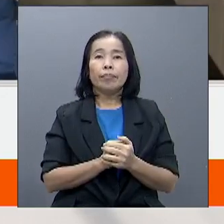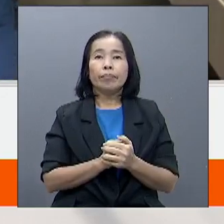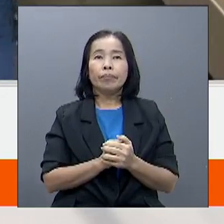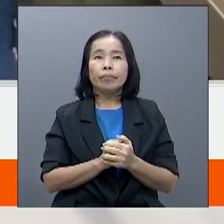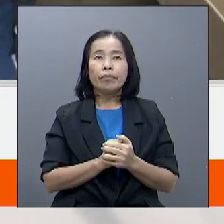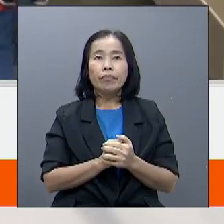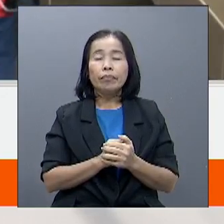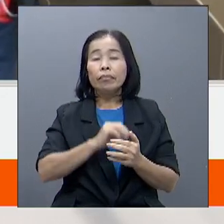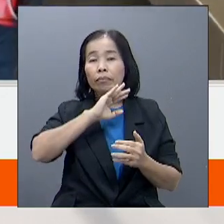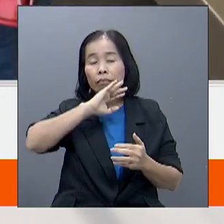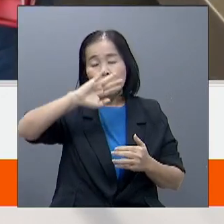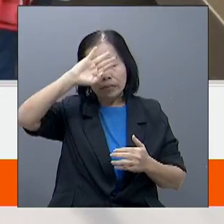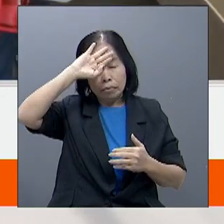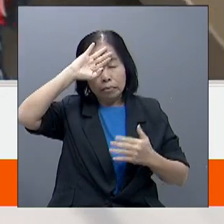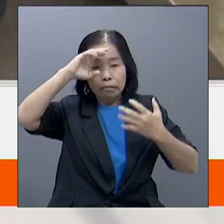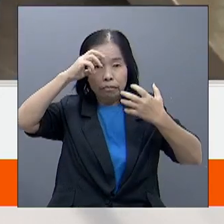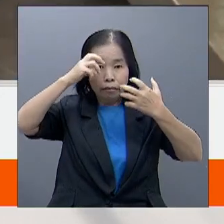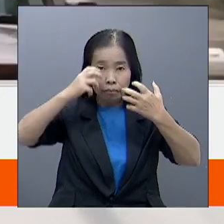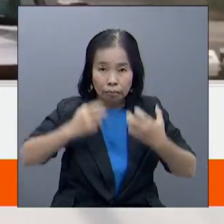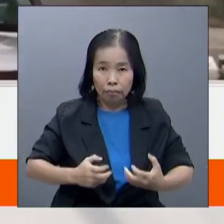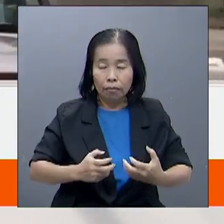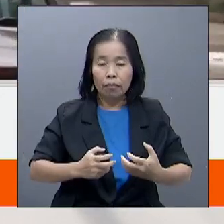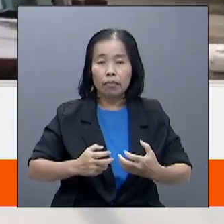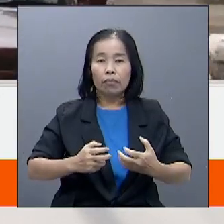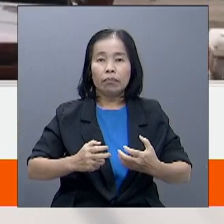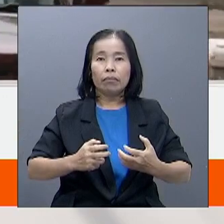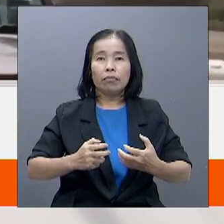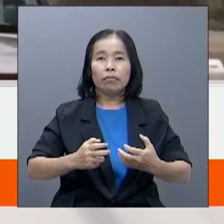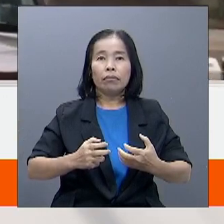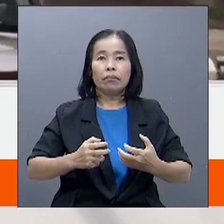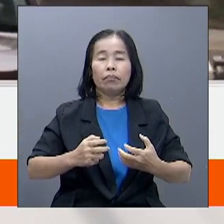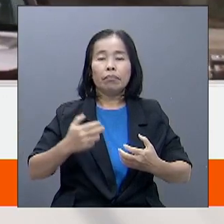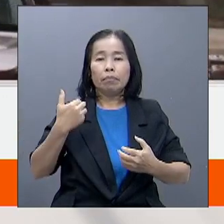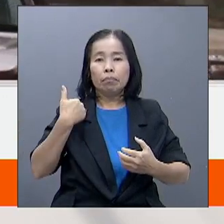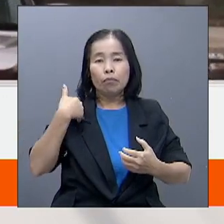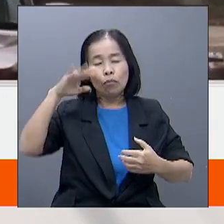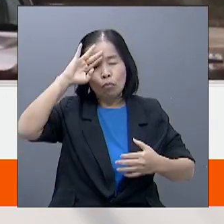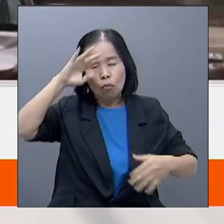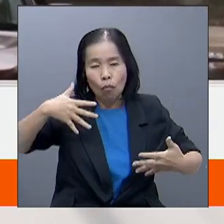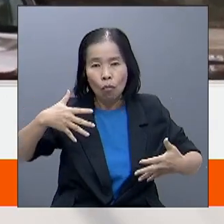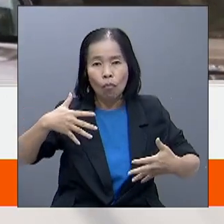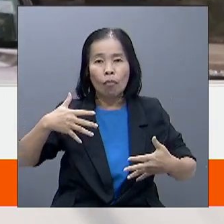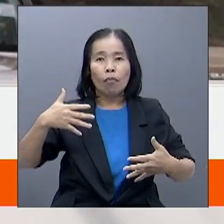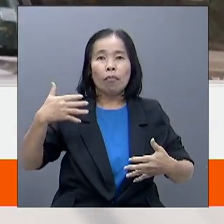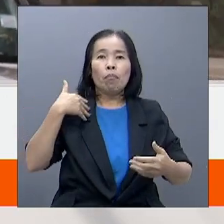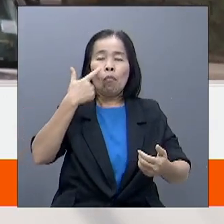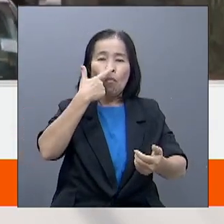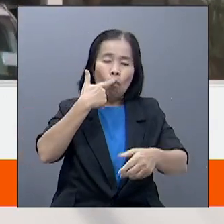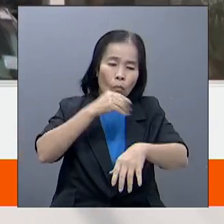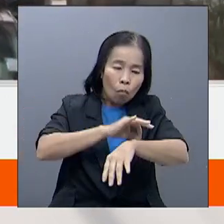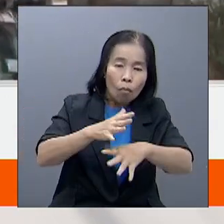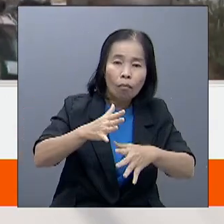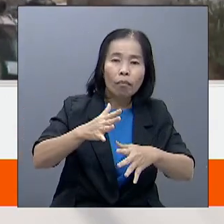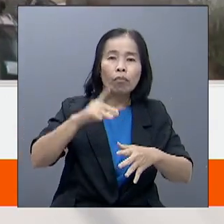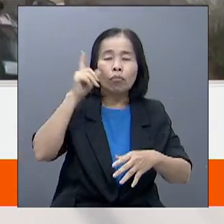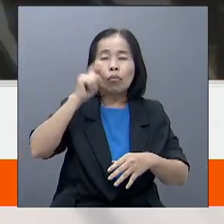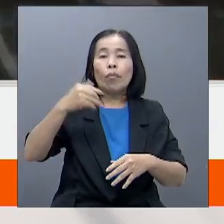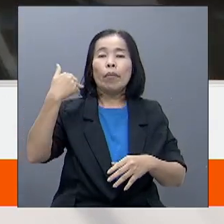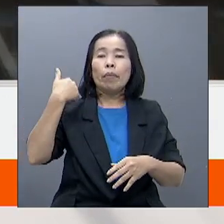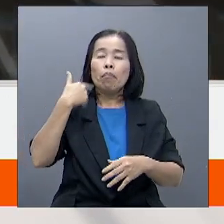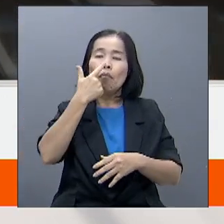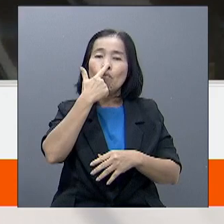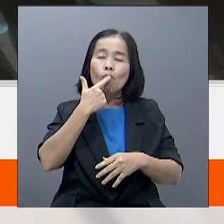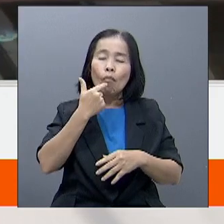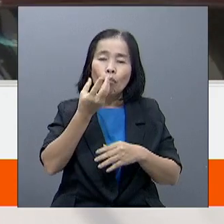ถ้าเกิดรุนแรงนะครับมีเลือดออกอะไรเนี่ยเราก็ให้เลือดนะครับหรือว่าให้เก็บเลือดเพิ่มเติมนะครับที่